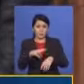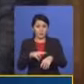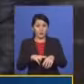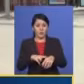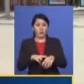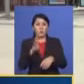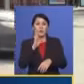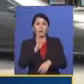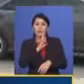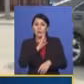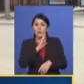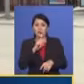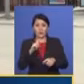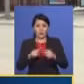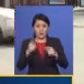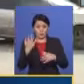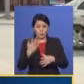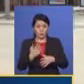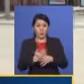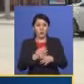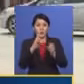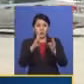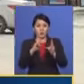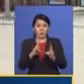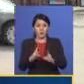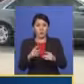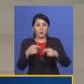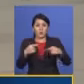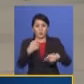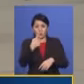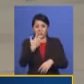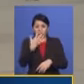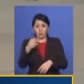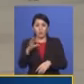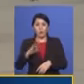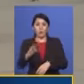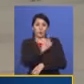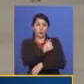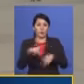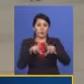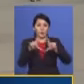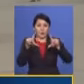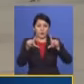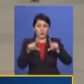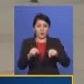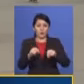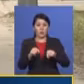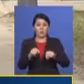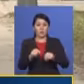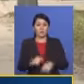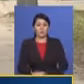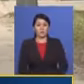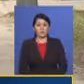полиция қызметкерлері жетіп келіншекке дереу көмек көрсетті. Зардап шегуші түрлі жарақаттармен облыстық ауруханаға жатқызылды.